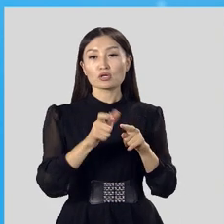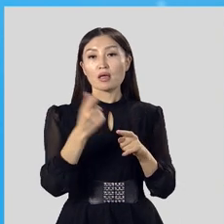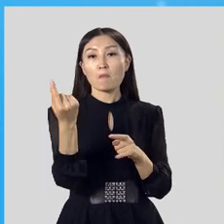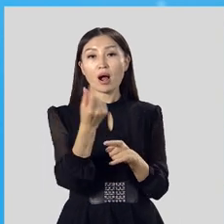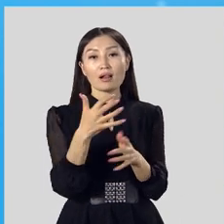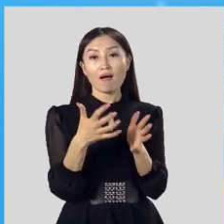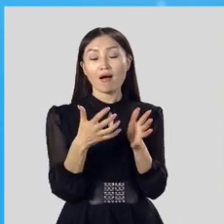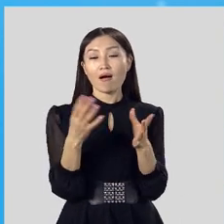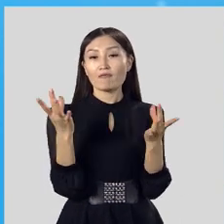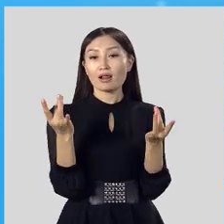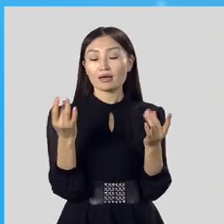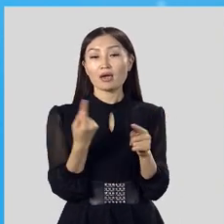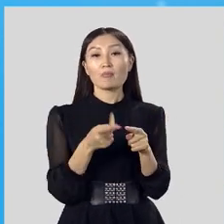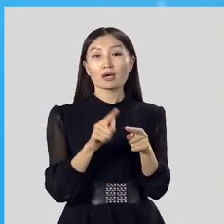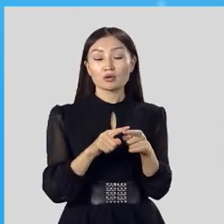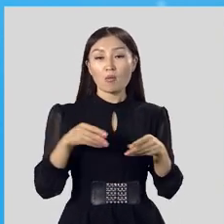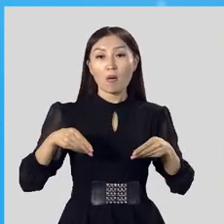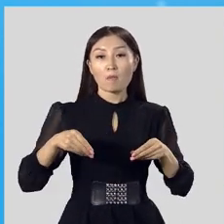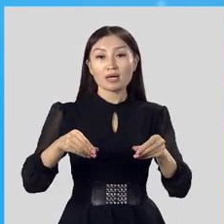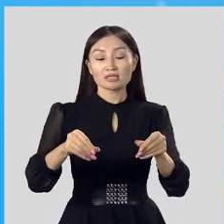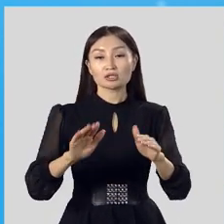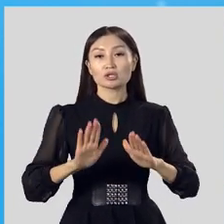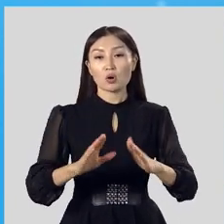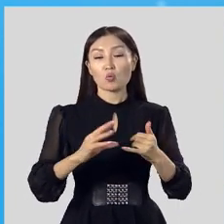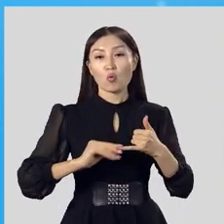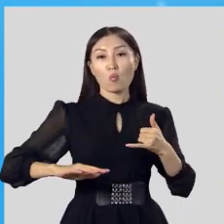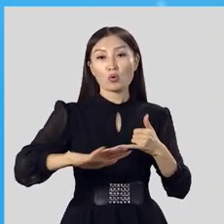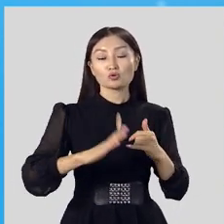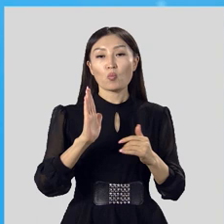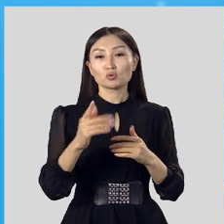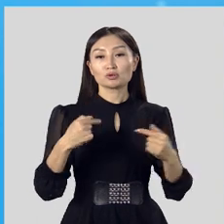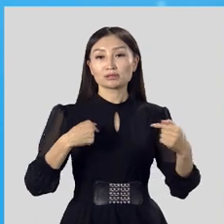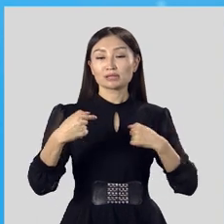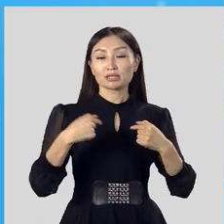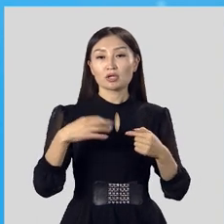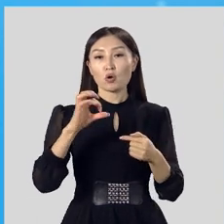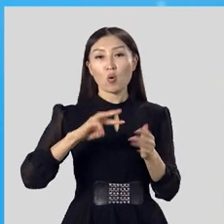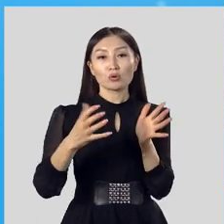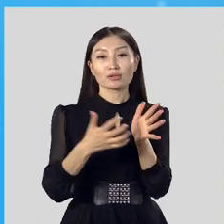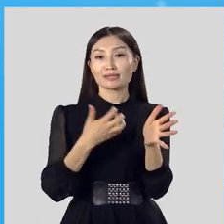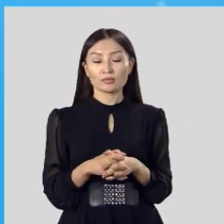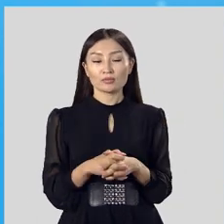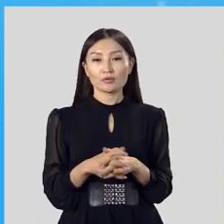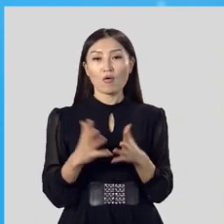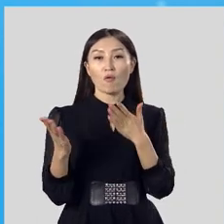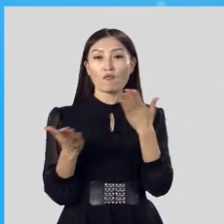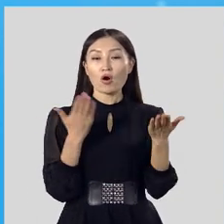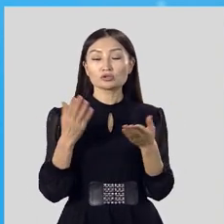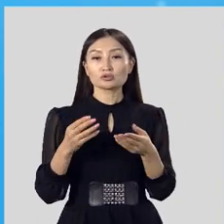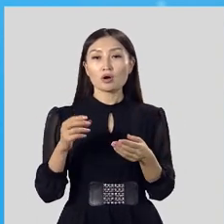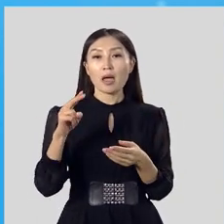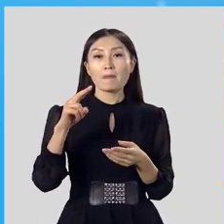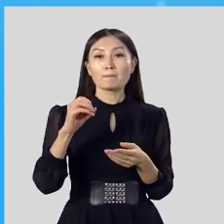влаги, поэтому семена, посаженные в такую почву, будут страдать от недостатка влаги. Воздух